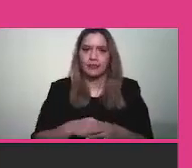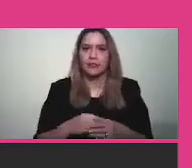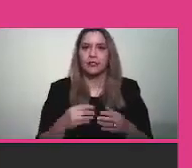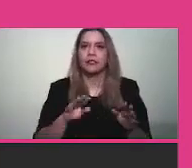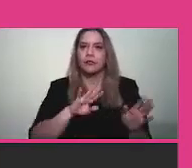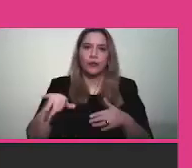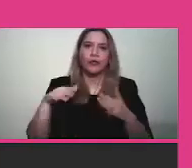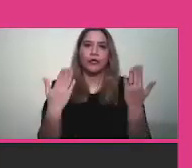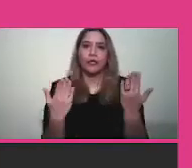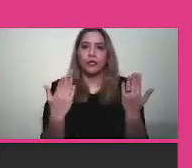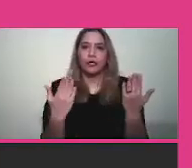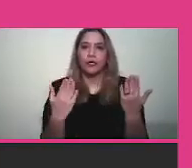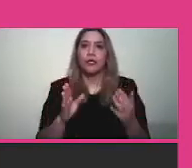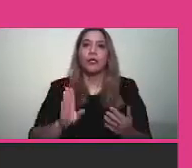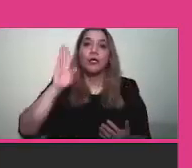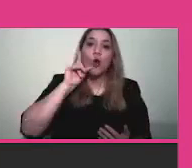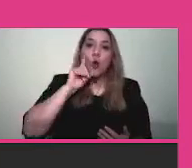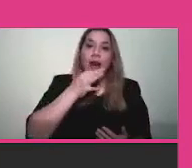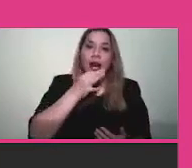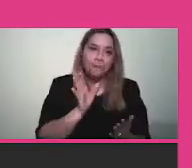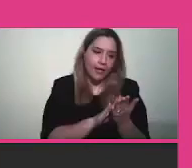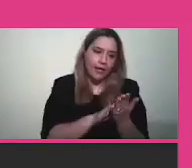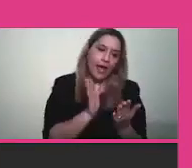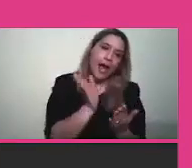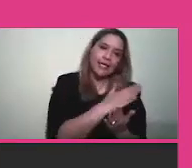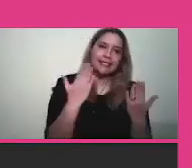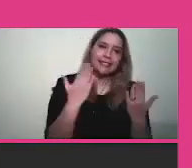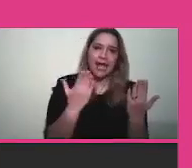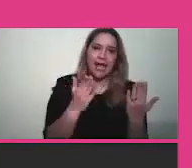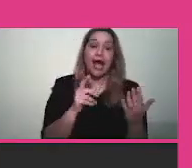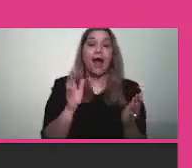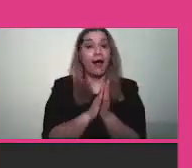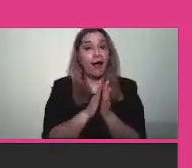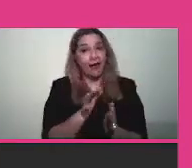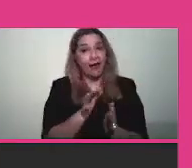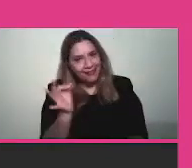Αριστερά. Αριστερά, τέλεια. Ποιος το είπε?